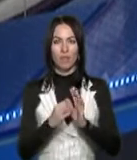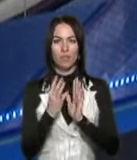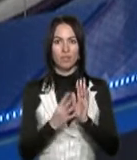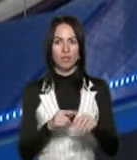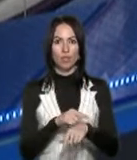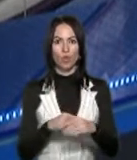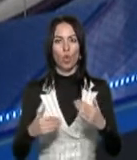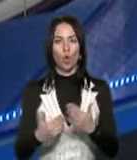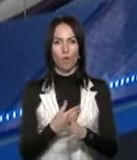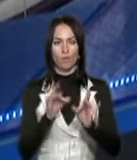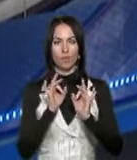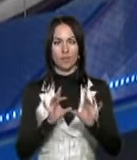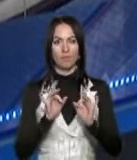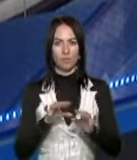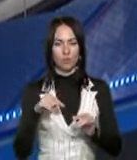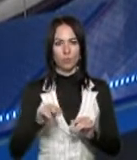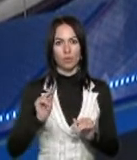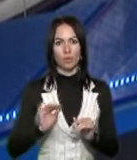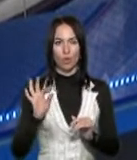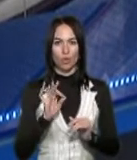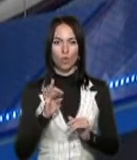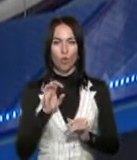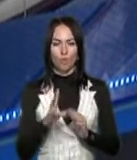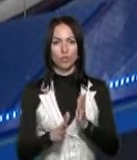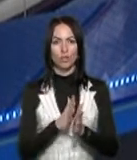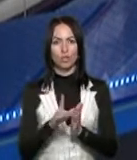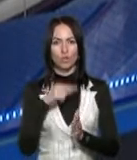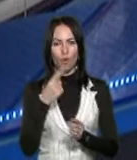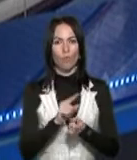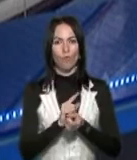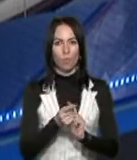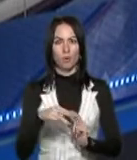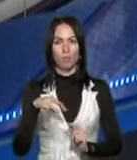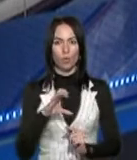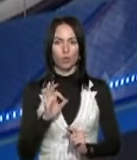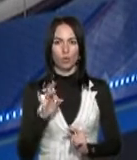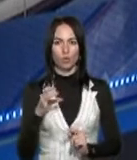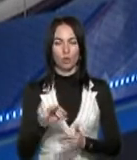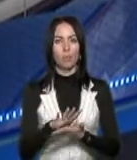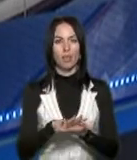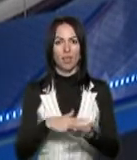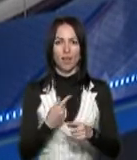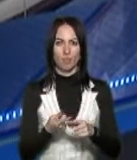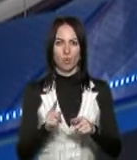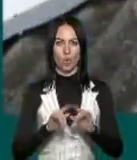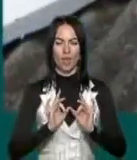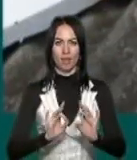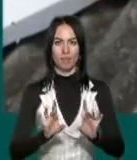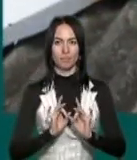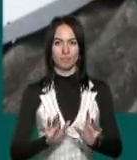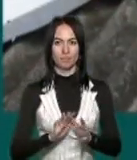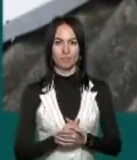19 година новини в ефірі Суспільного. В студії Олександра Новосел. Жестовою мовою перекладає Моніка Соробей. Далі про таке.